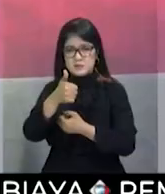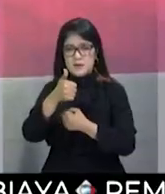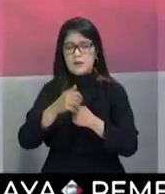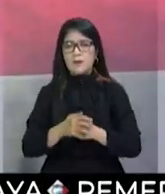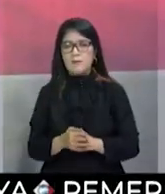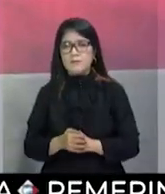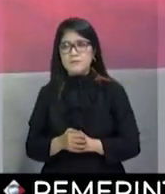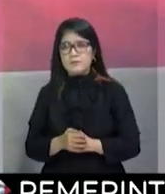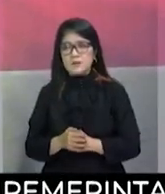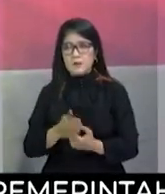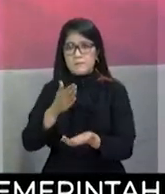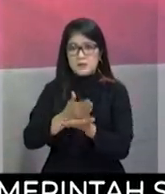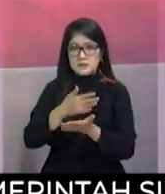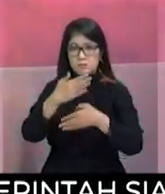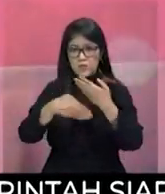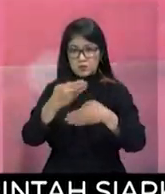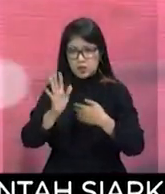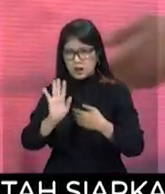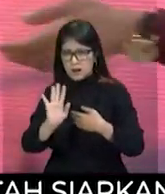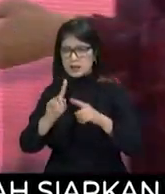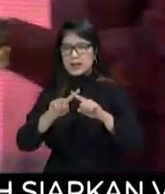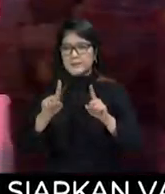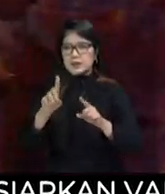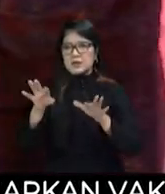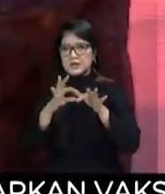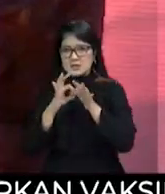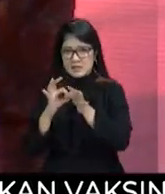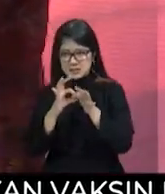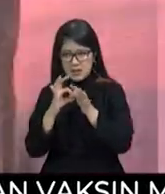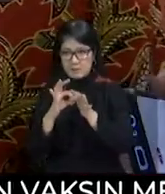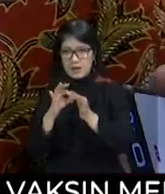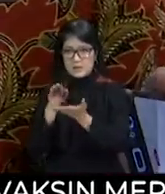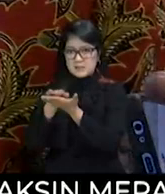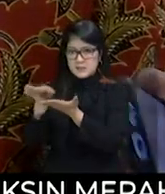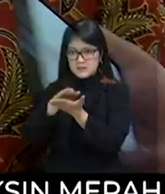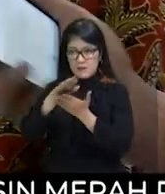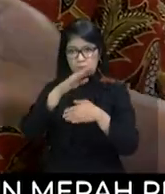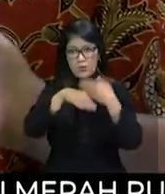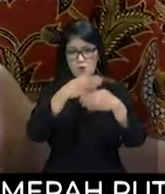terbatas pada produksi, namun juga akuisisi dan distribusi program.